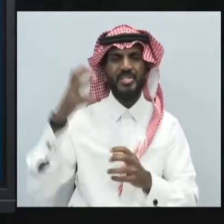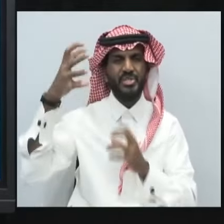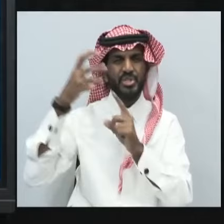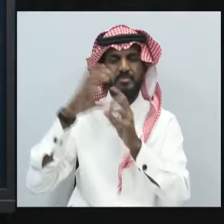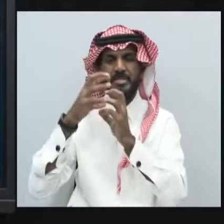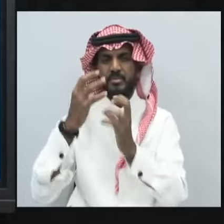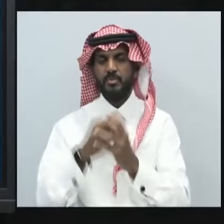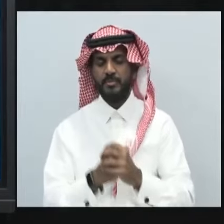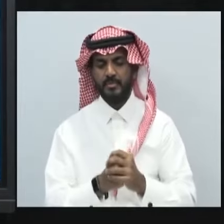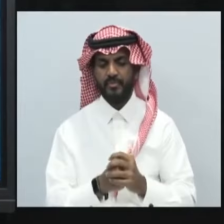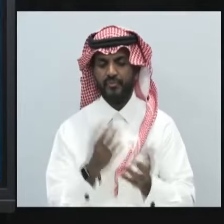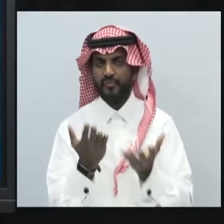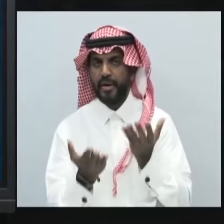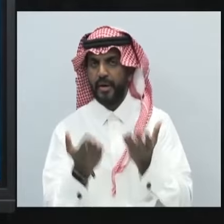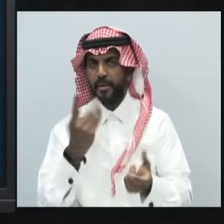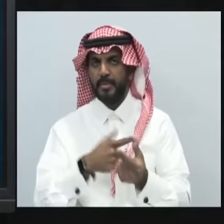بينهما